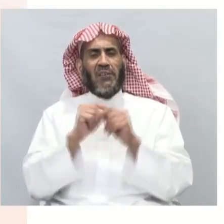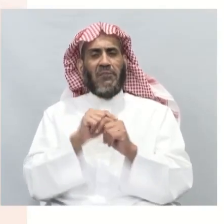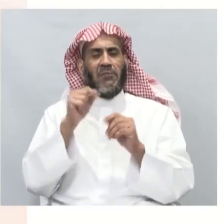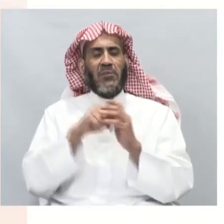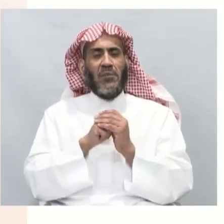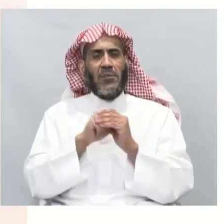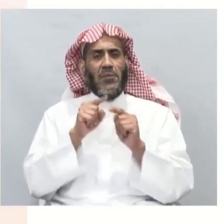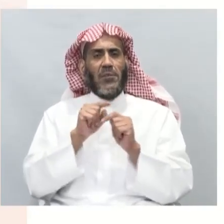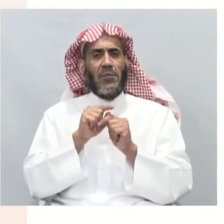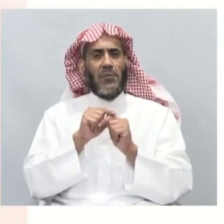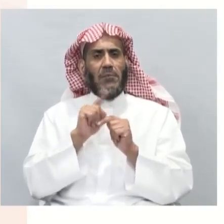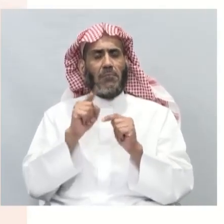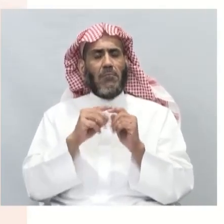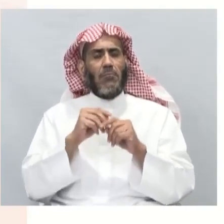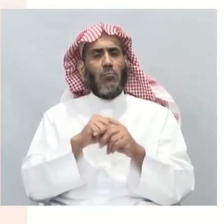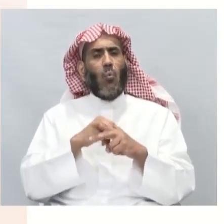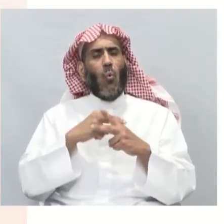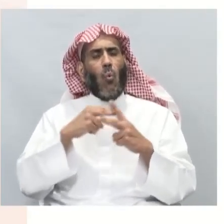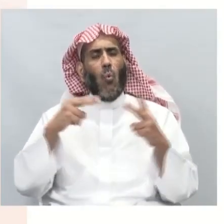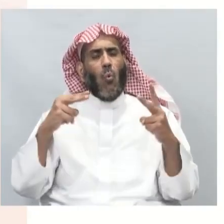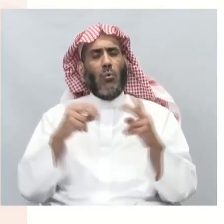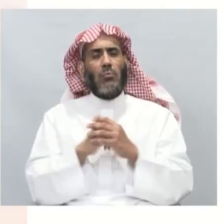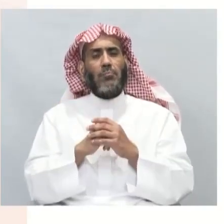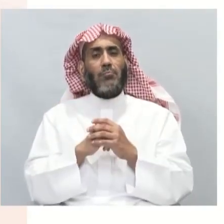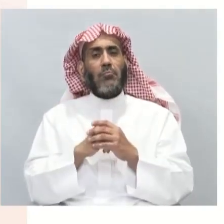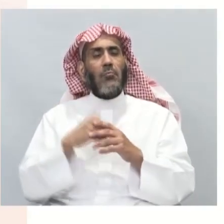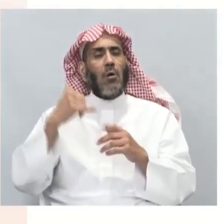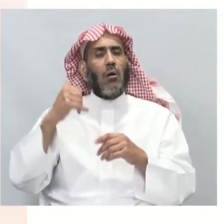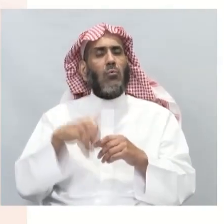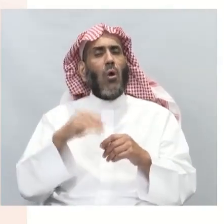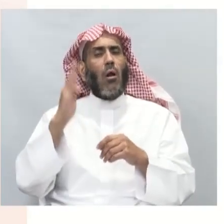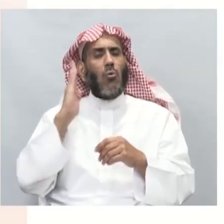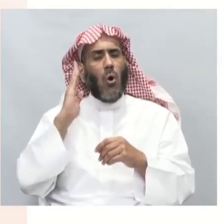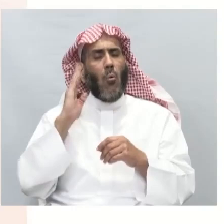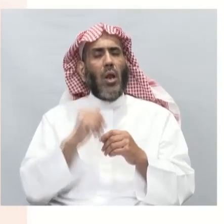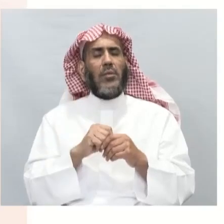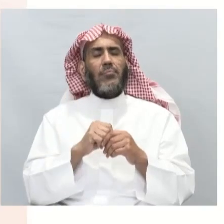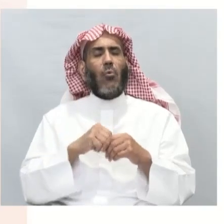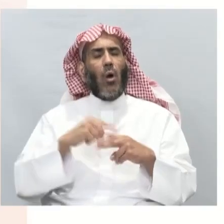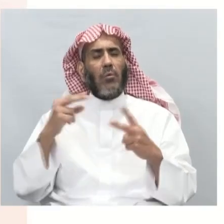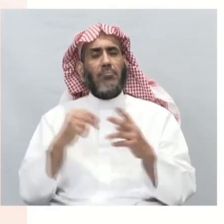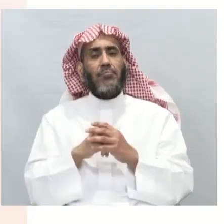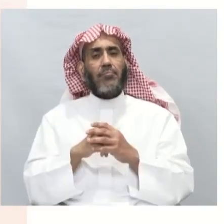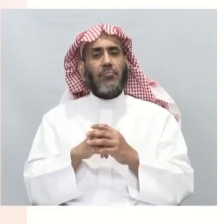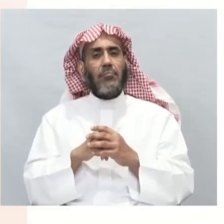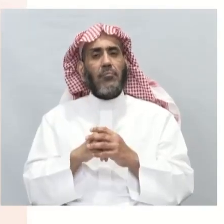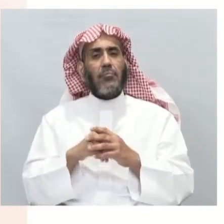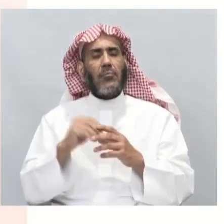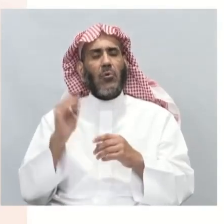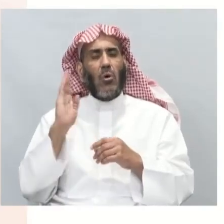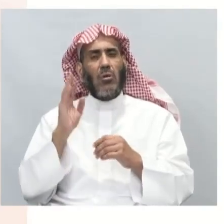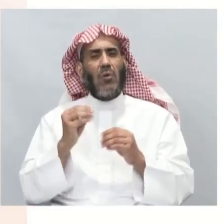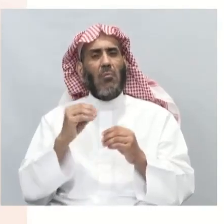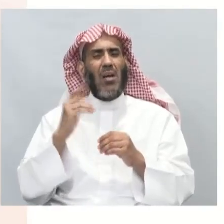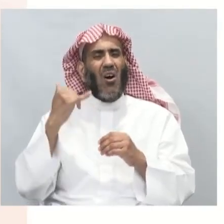وهنا ايضا قد يكون وسائل التواصل او بالاصح الهواتف الذكيه او غيرها من الام نسميها هواتف